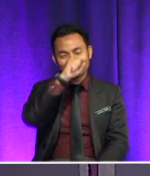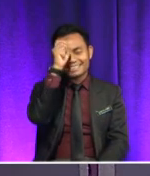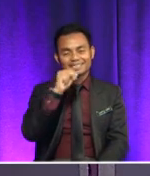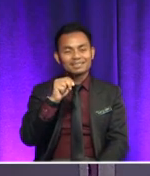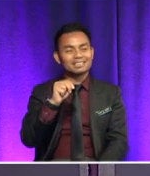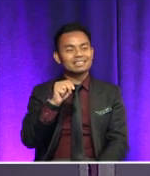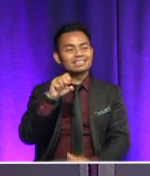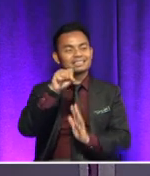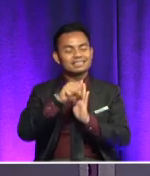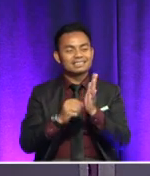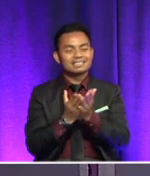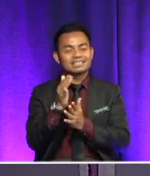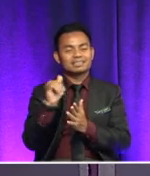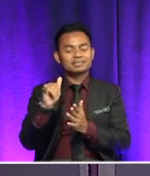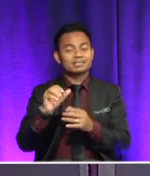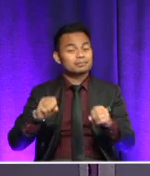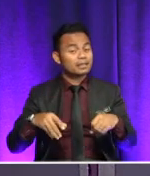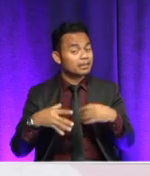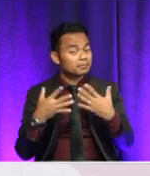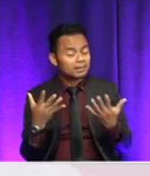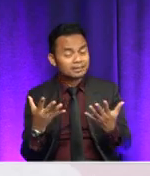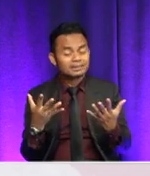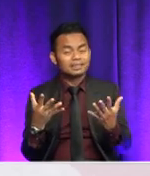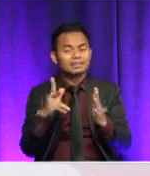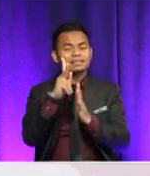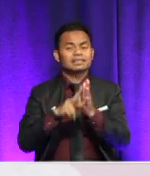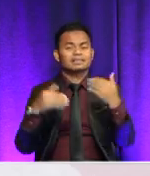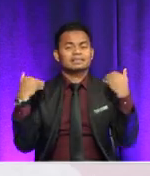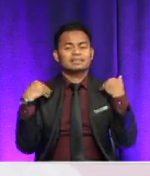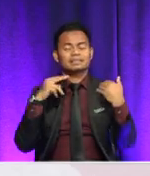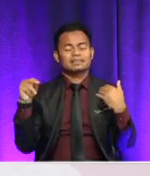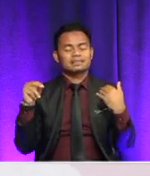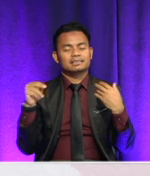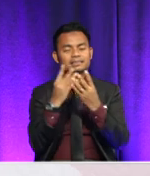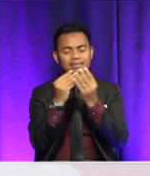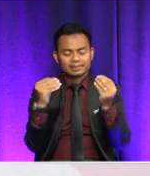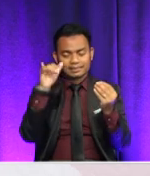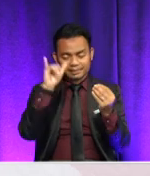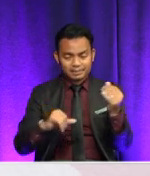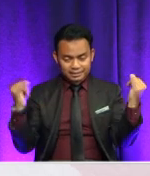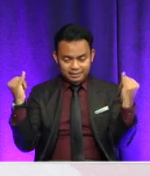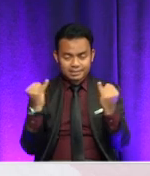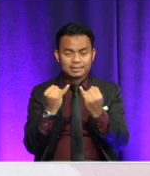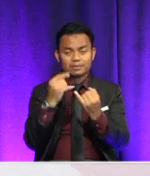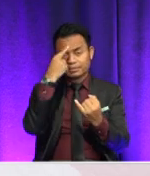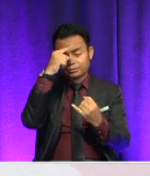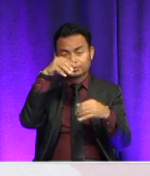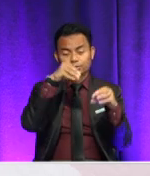ada lagi kesalahan Waduh Bagaimanakah keadaan tanah yang sesuai untuk tanaman genap jadi Irfan akan